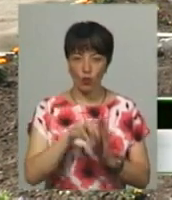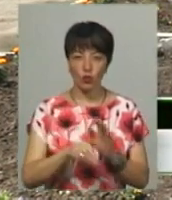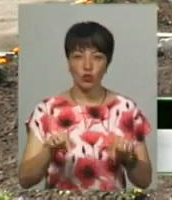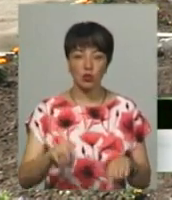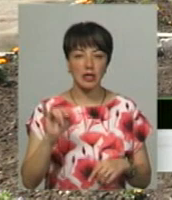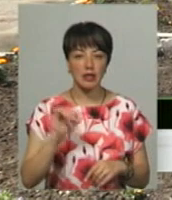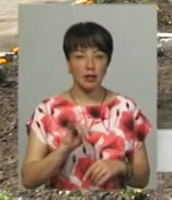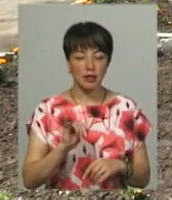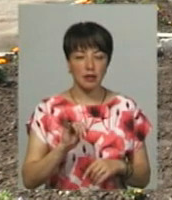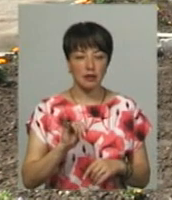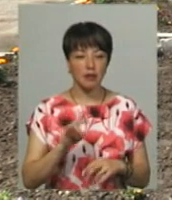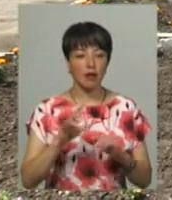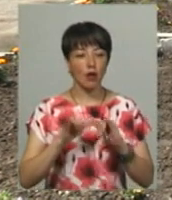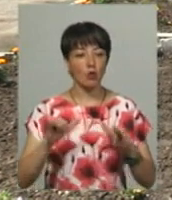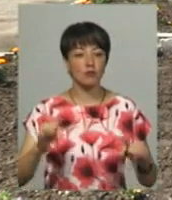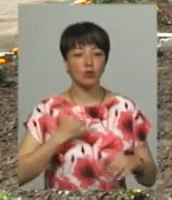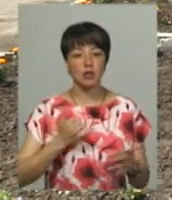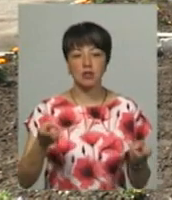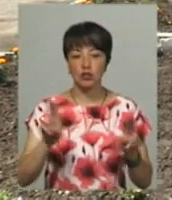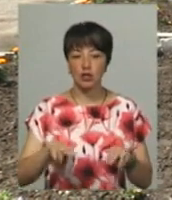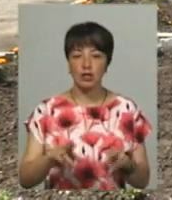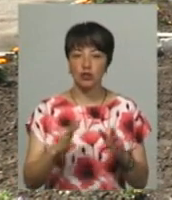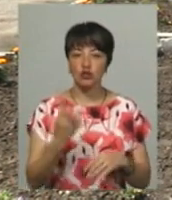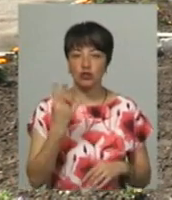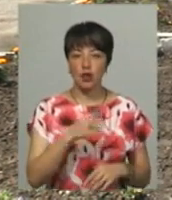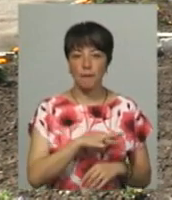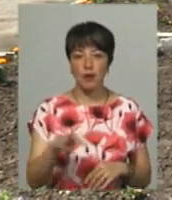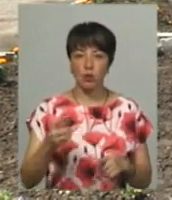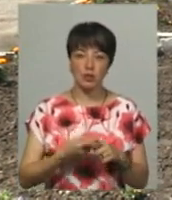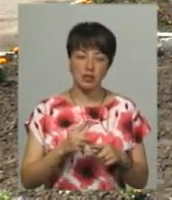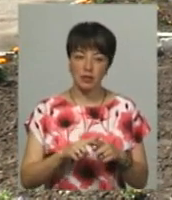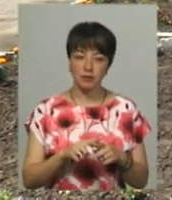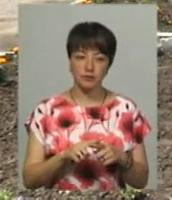сюди, і на розвиток у нас залишається з цього бюджету лише 4 мільйони, це